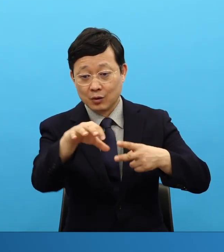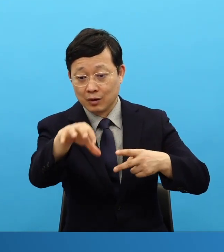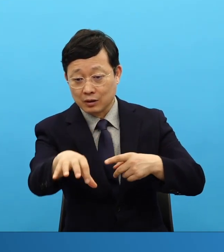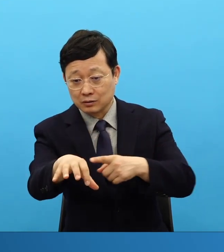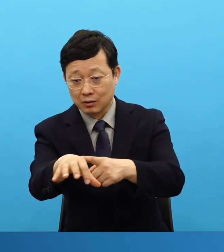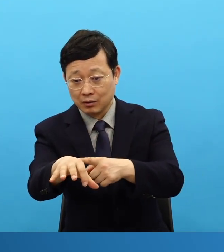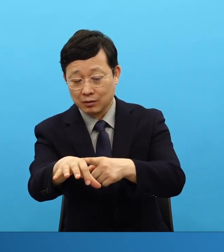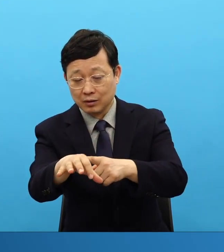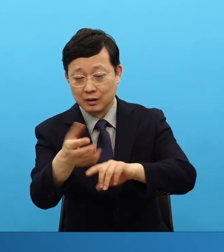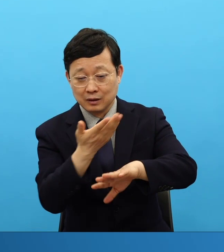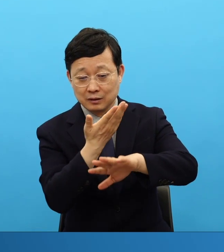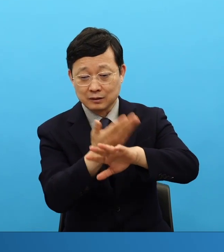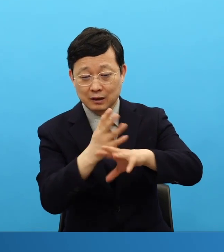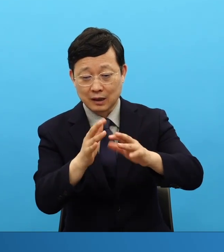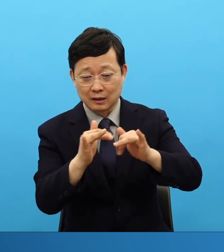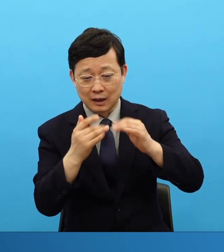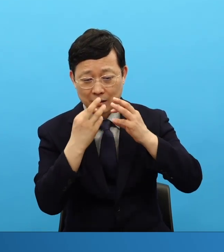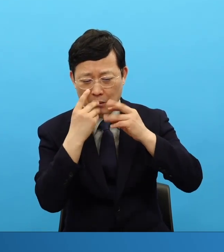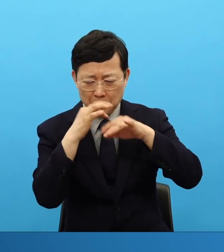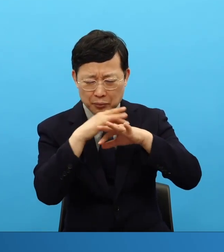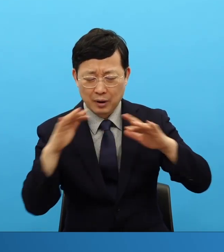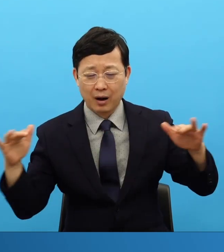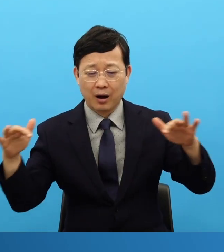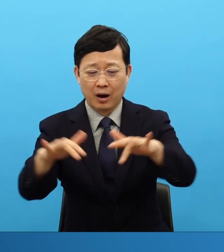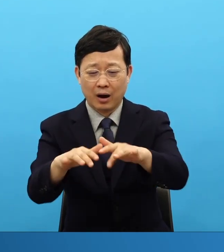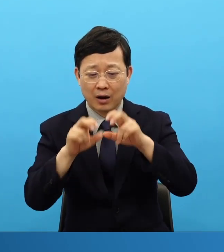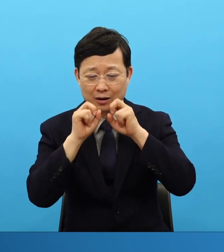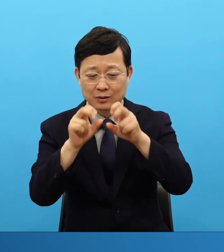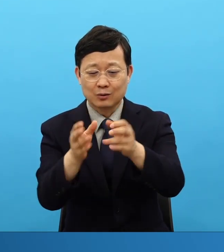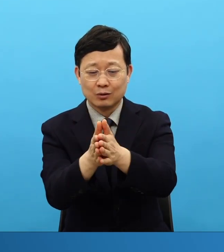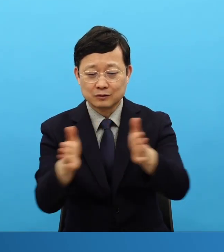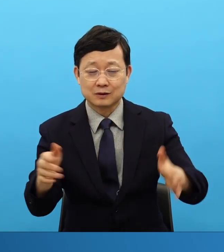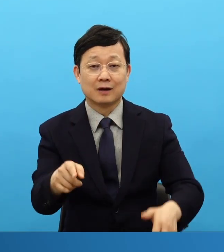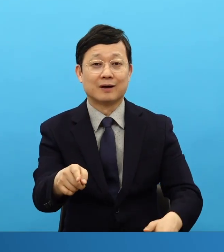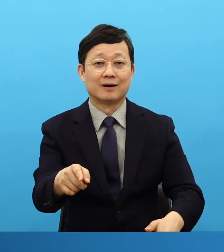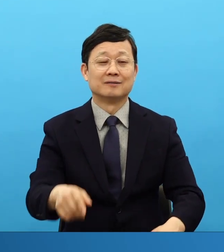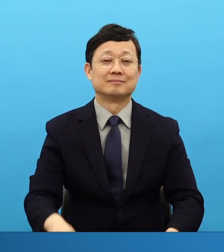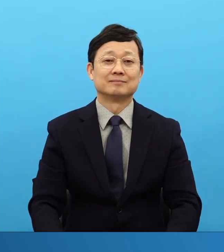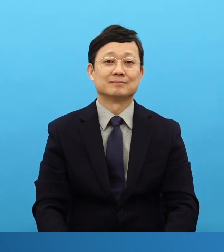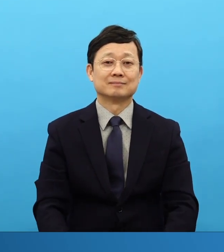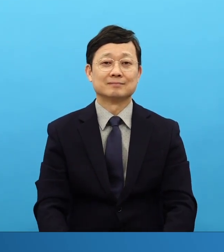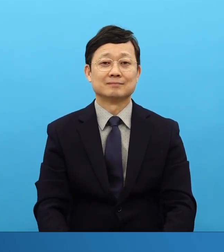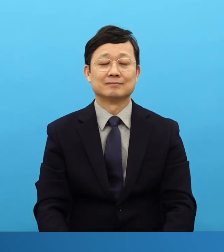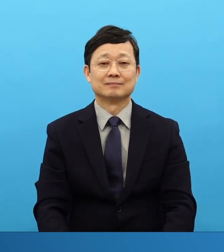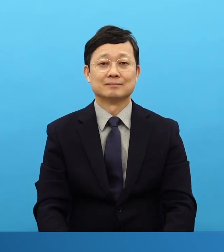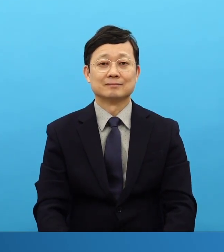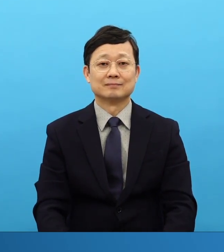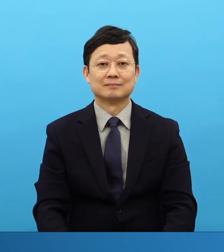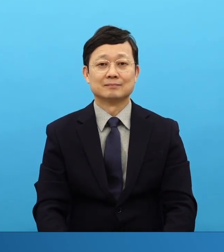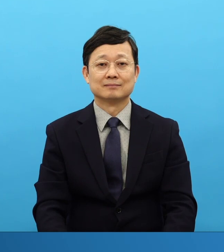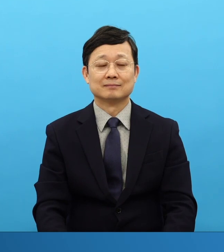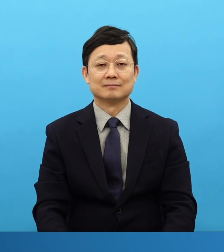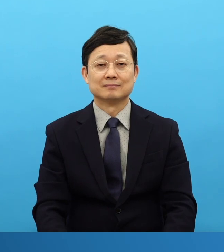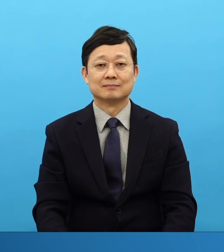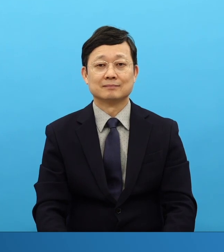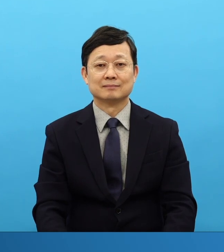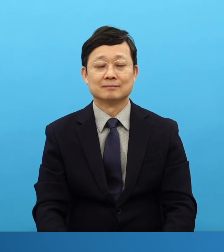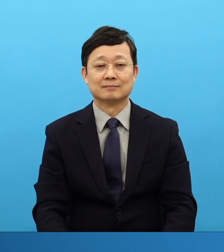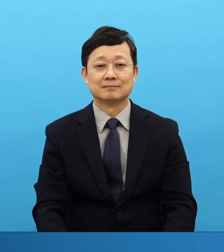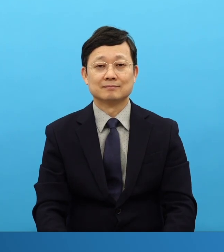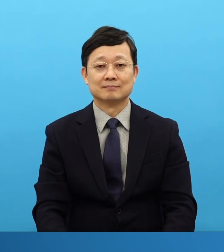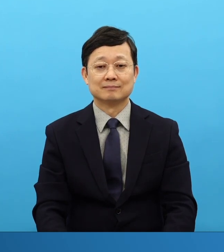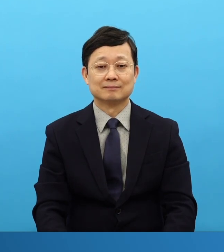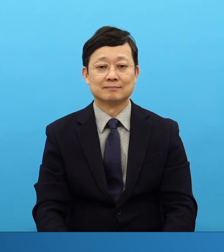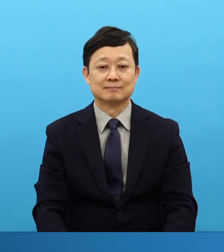다민족 선교가 시작이 됩니다. Finally, we see the multi-ethnic missions begin in the Church of Antioch. 쓰임 받은